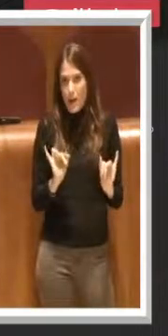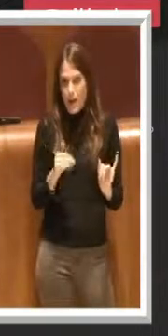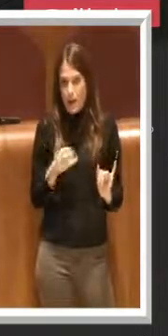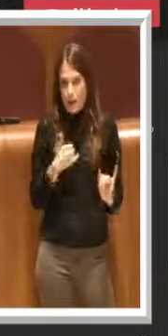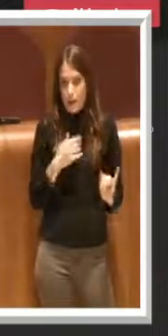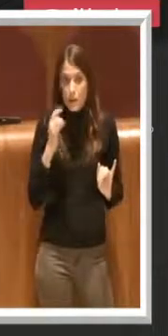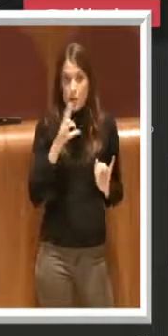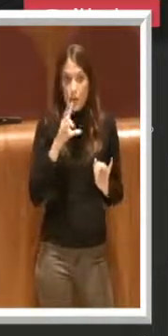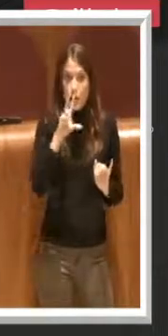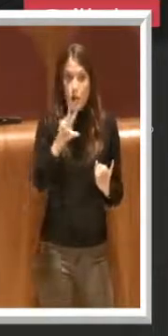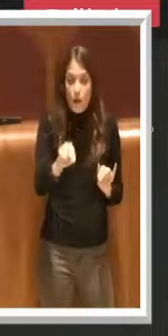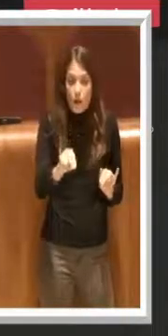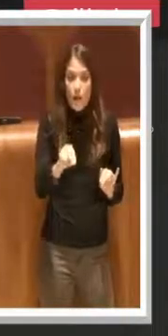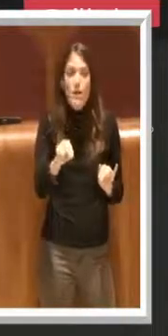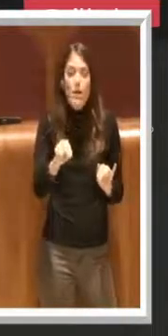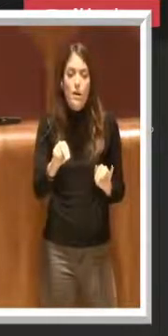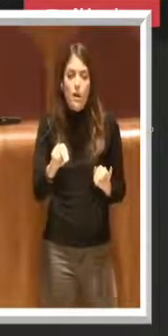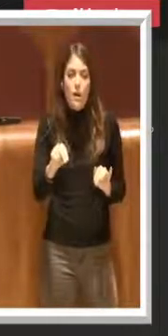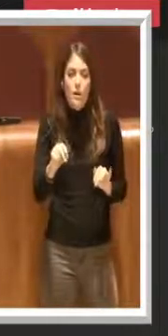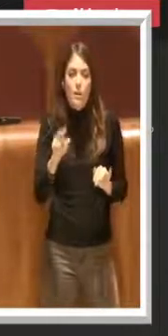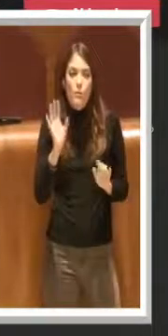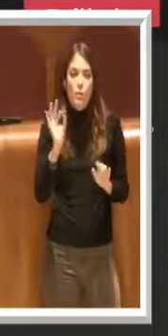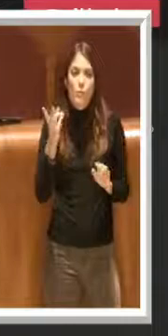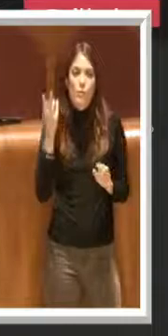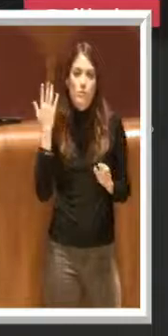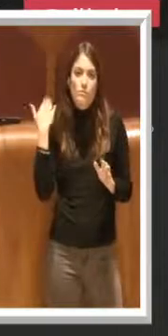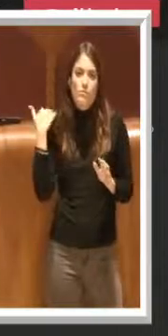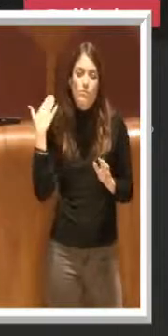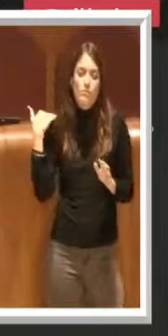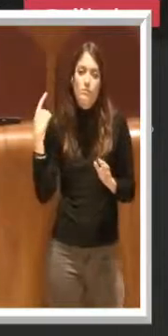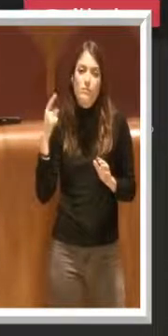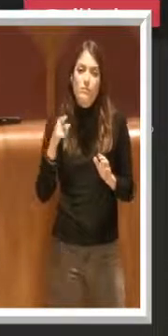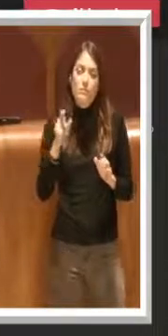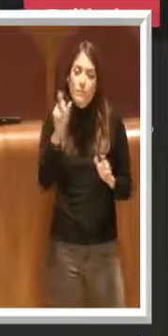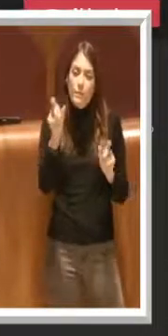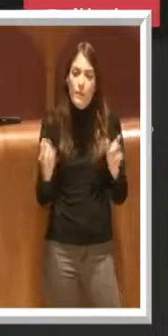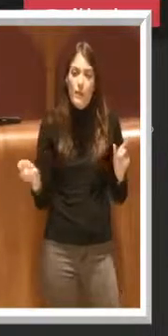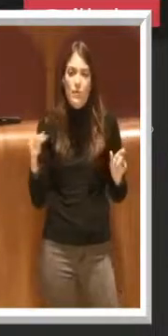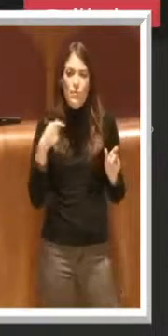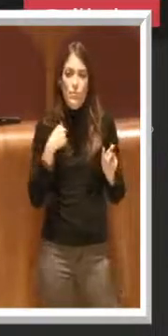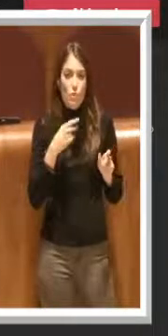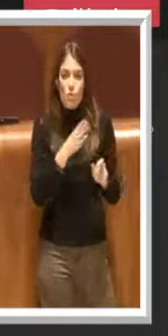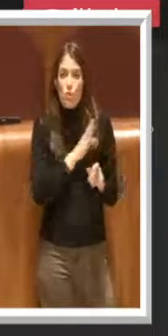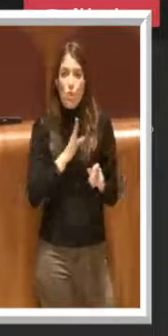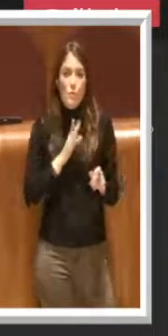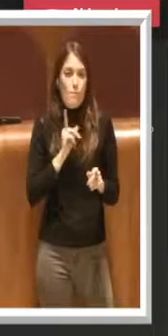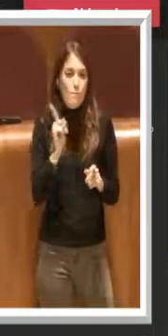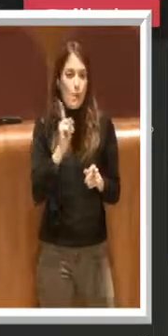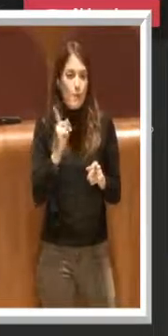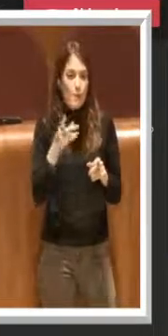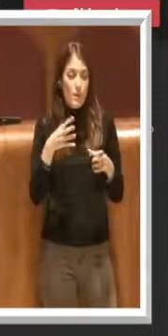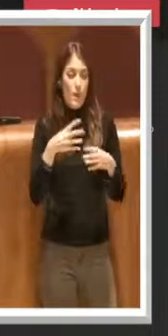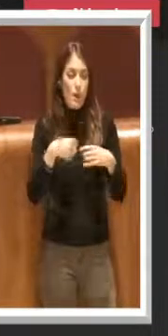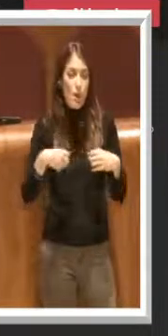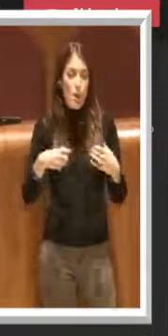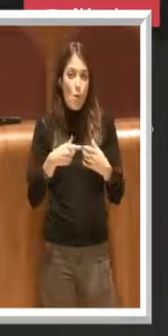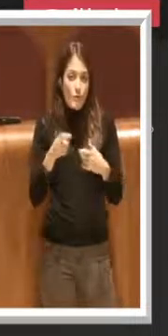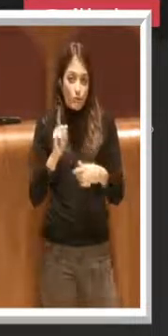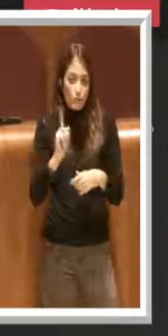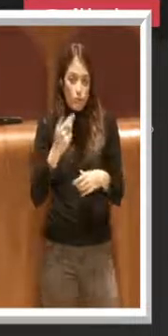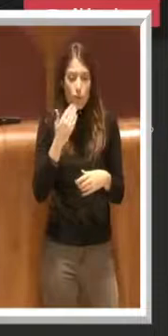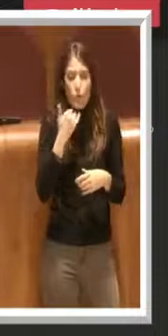una dichiarazione, fu da parte di persone di non membri della commissione. Comunque, detto ciò, lo